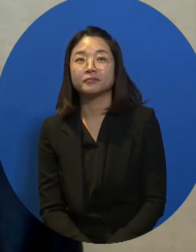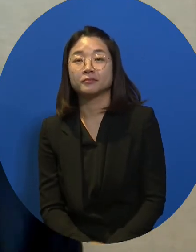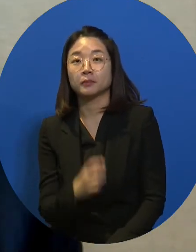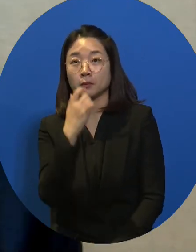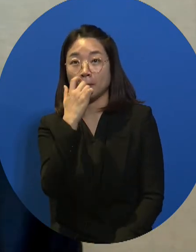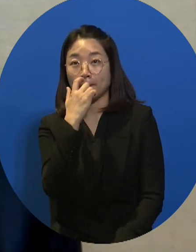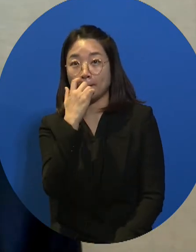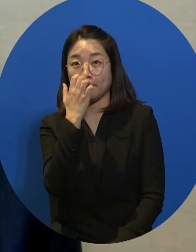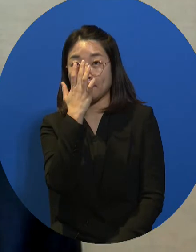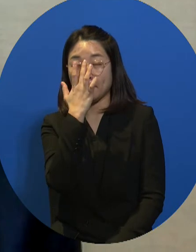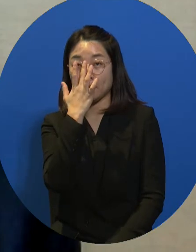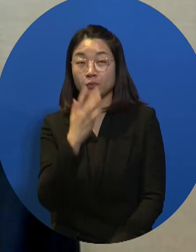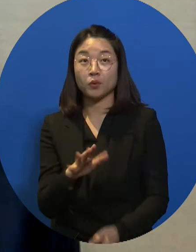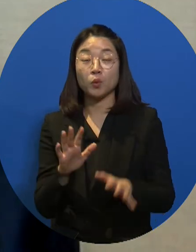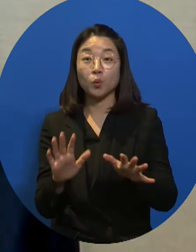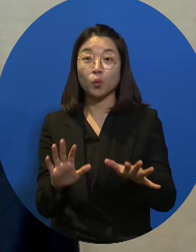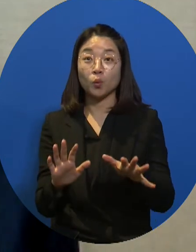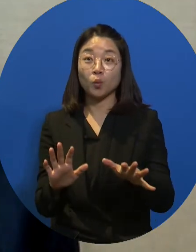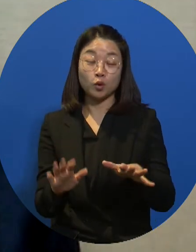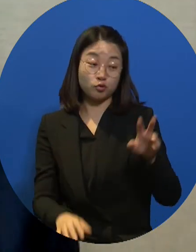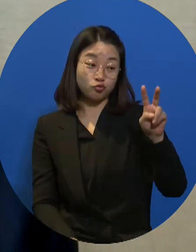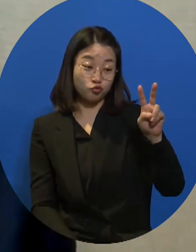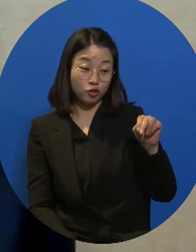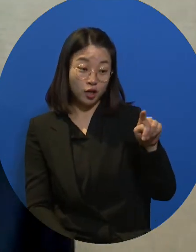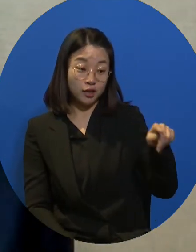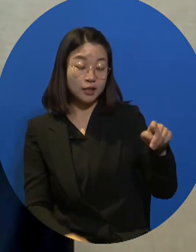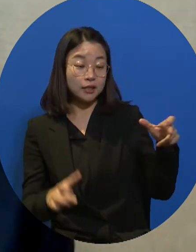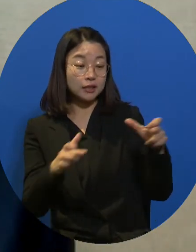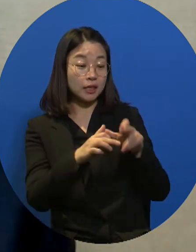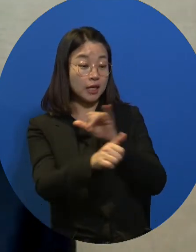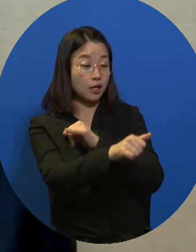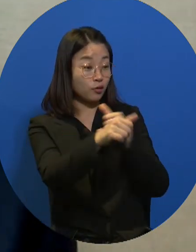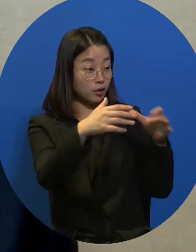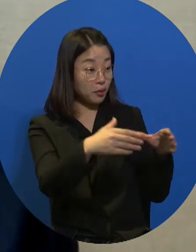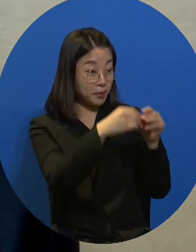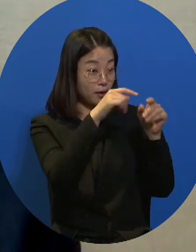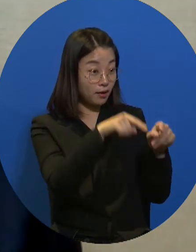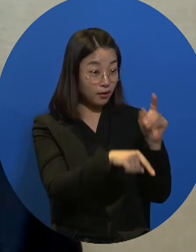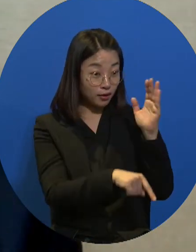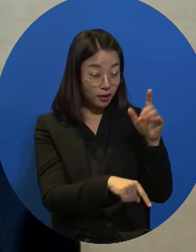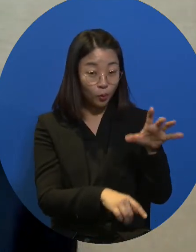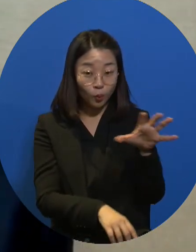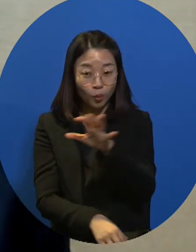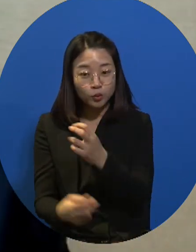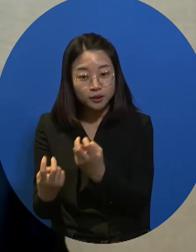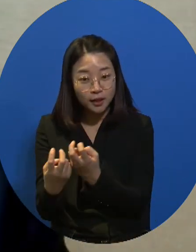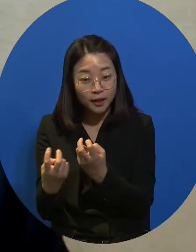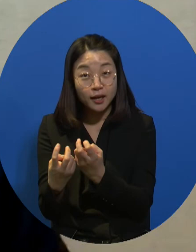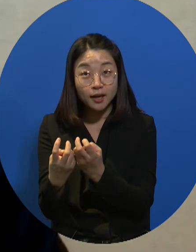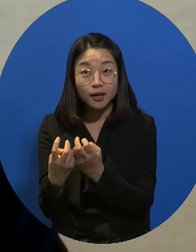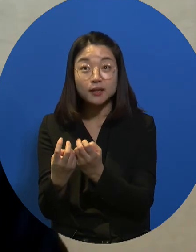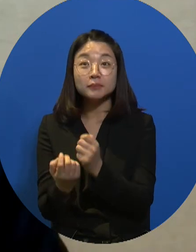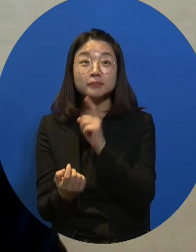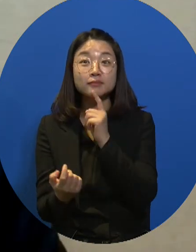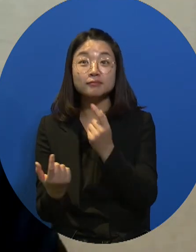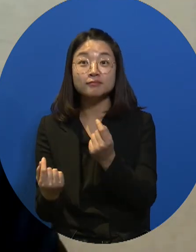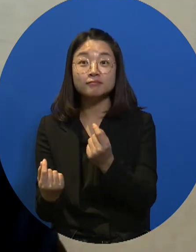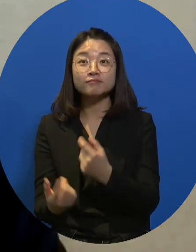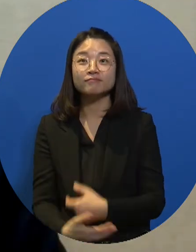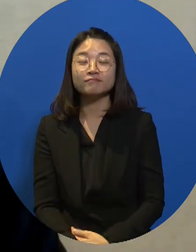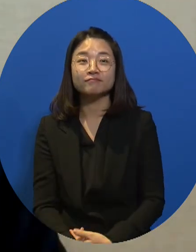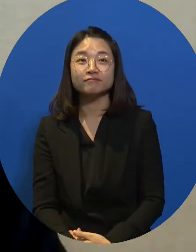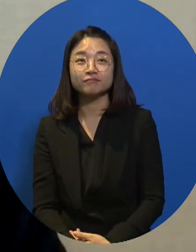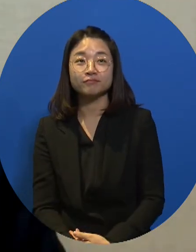오늘 그 주제가 이제 유엔 진정제도의 국내 실효성 강화 방안 모색인데, 그래서 우리 멀리서 그